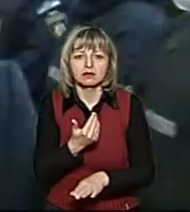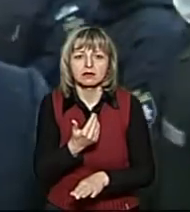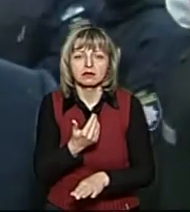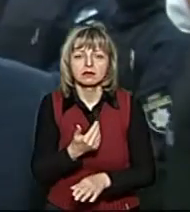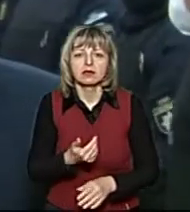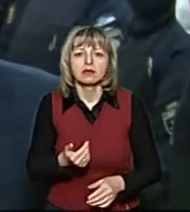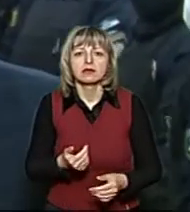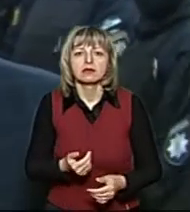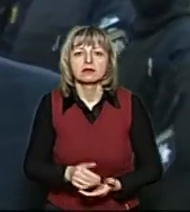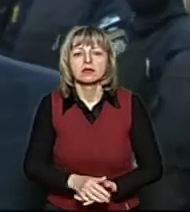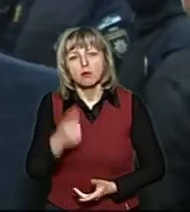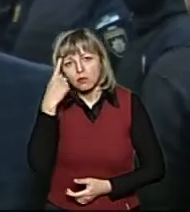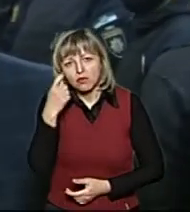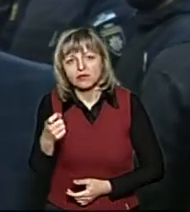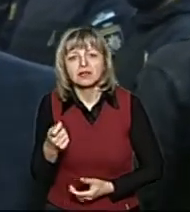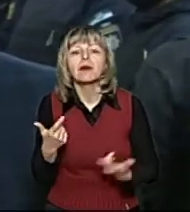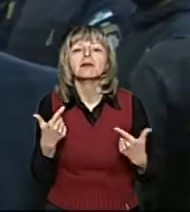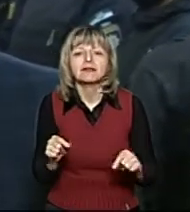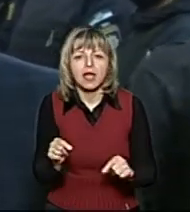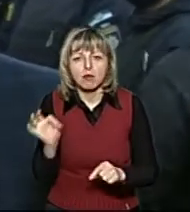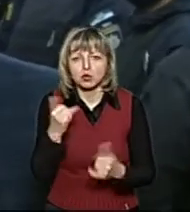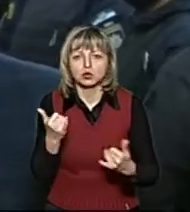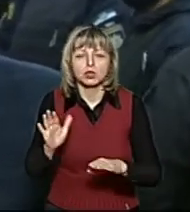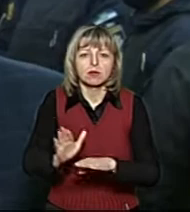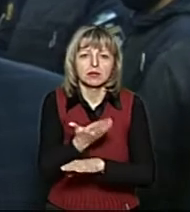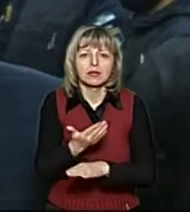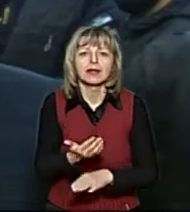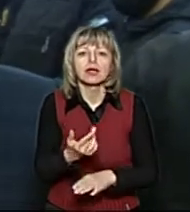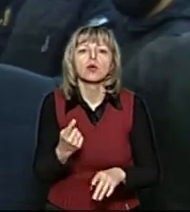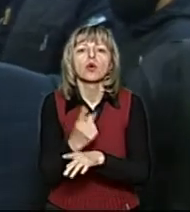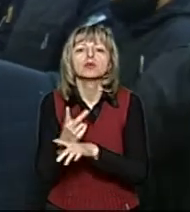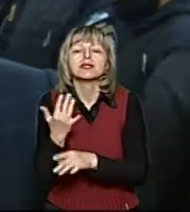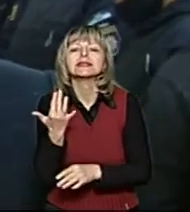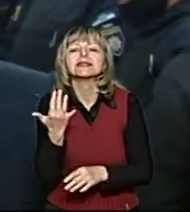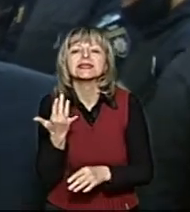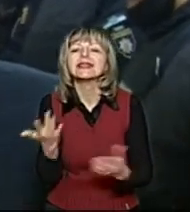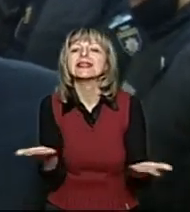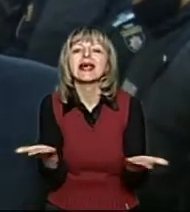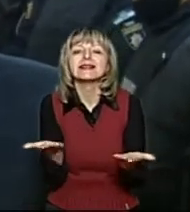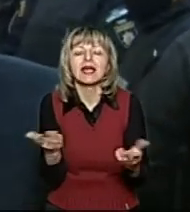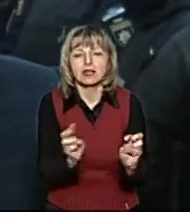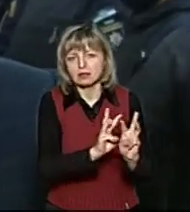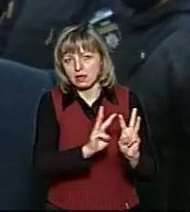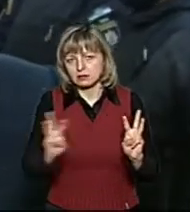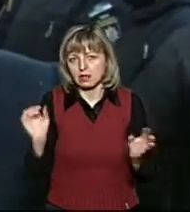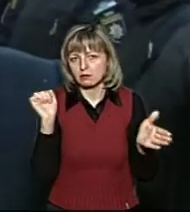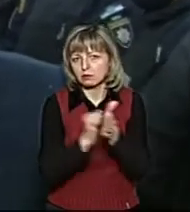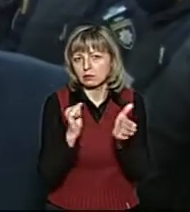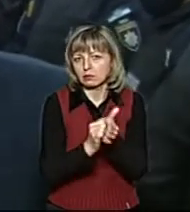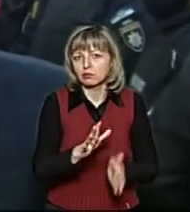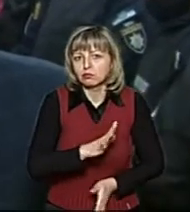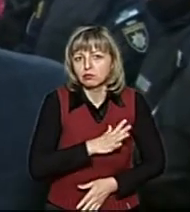нього. Де ви повідомили про сьогоднішній демонтаж? Неодноразово. Де? Сьогоднішній демонтаж? В засобах